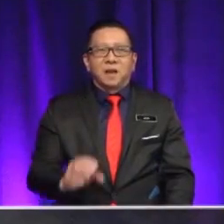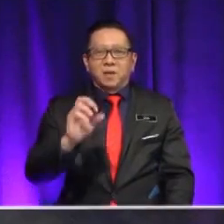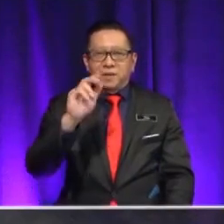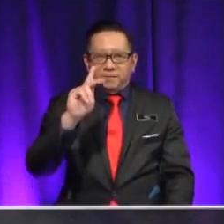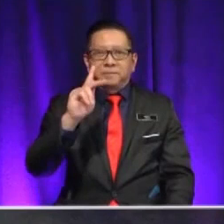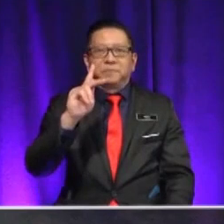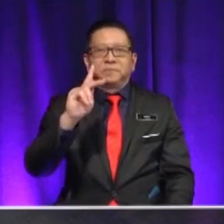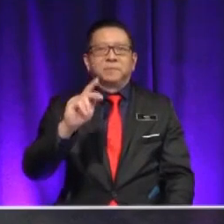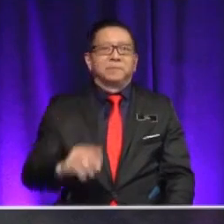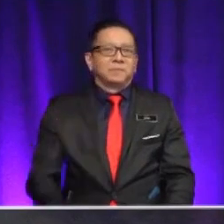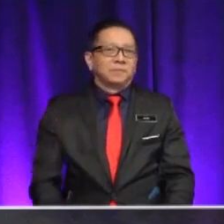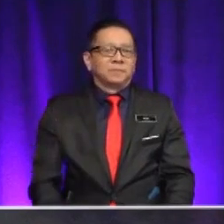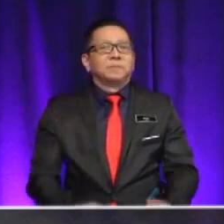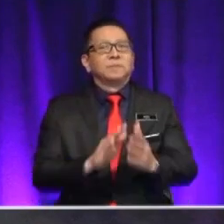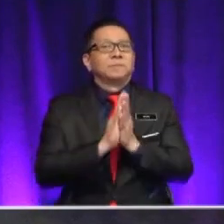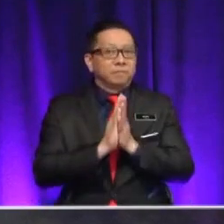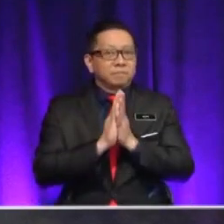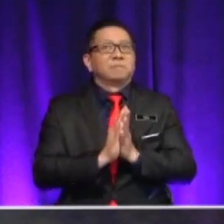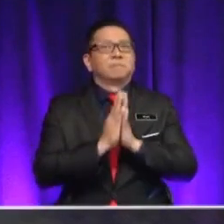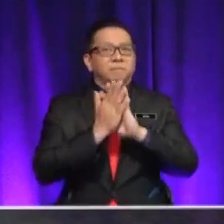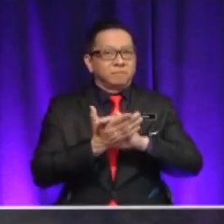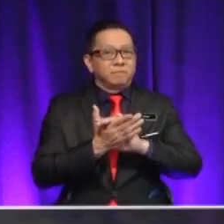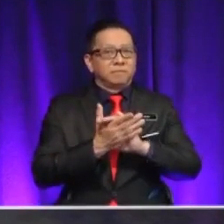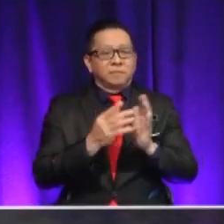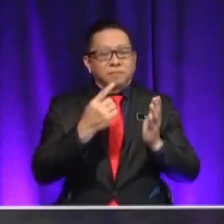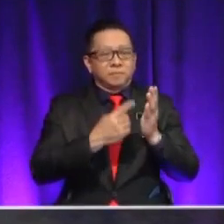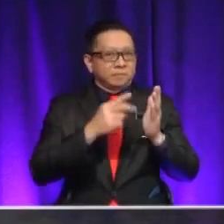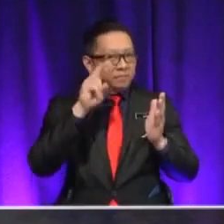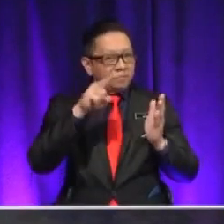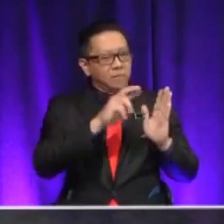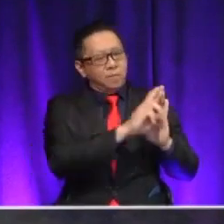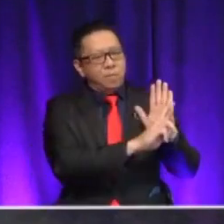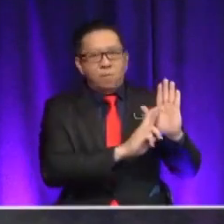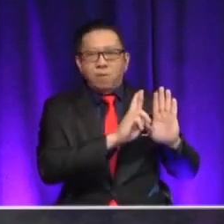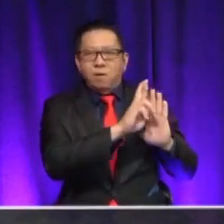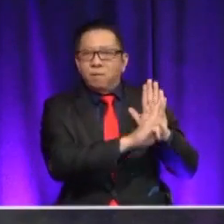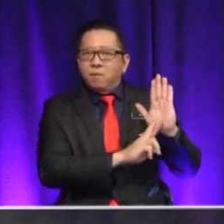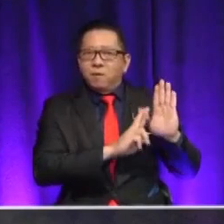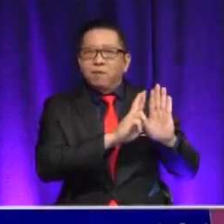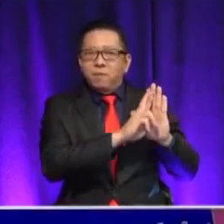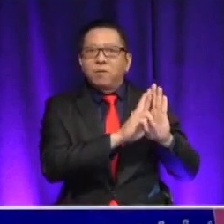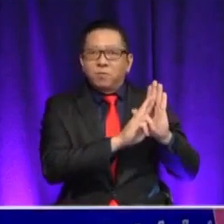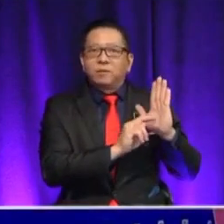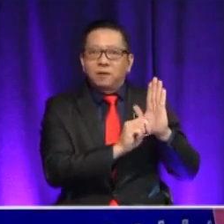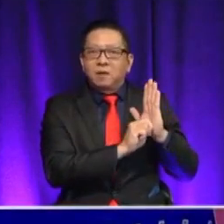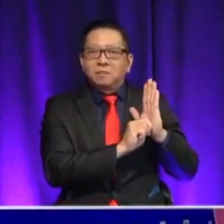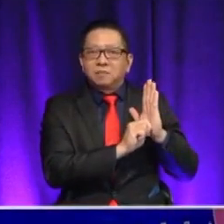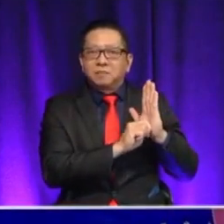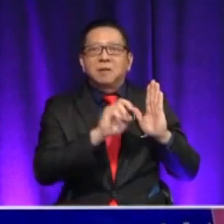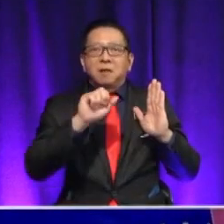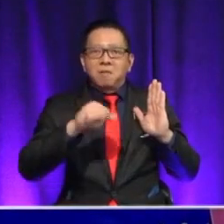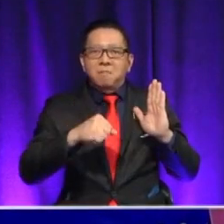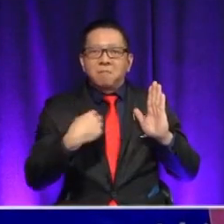Okey, jadi kita melihat apakah peranan-peranan rukun negara yang boleh